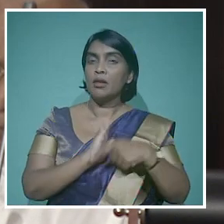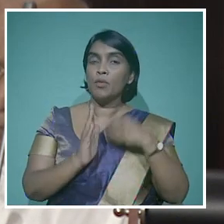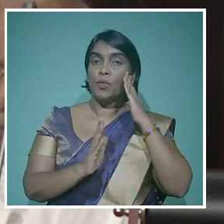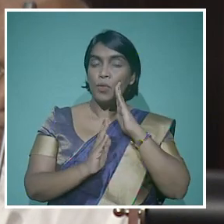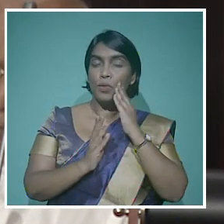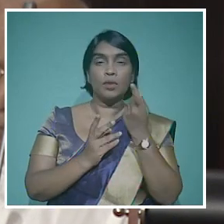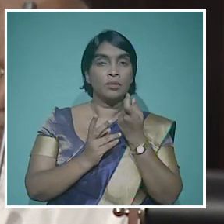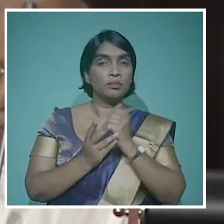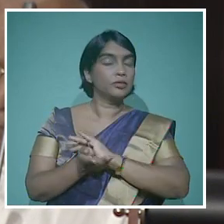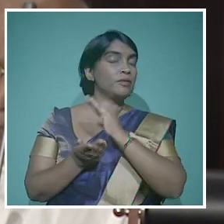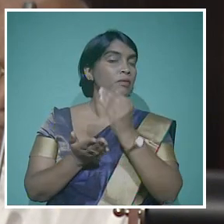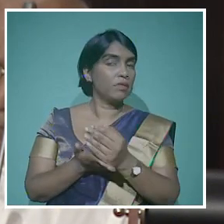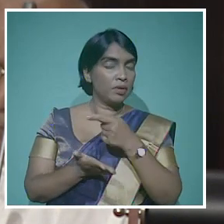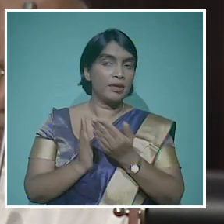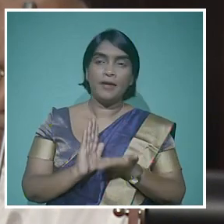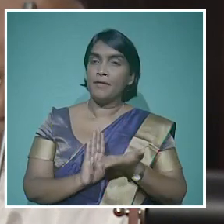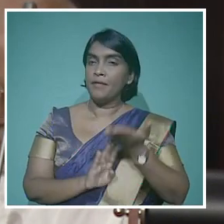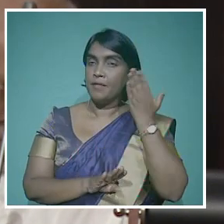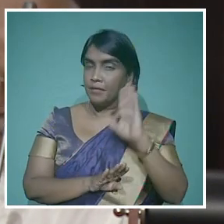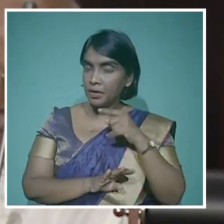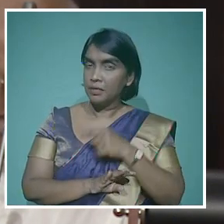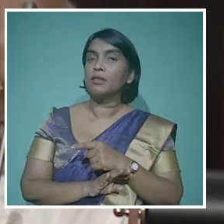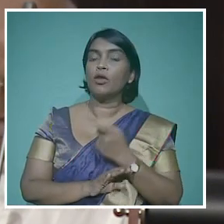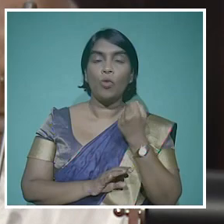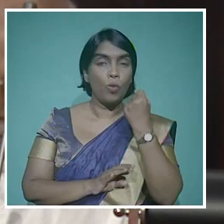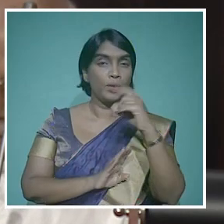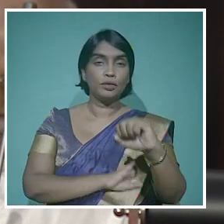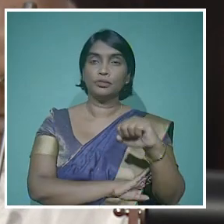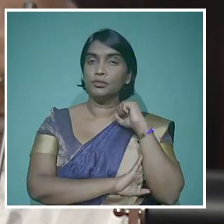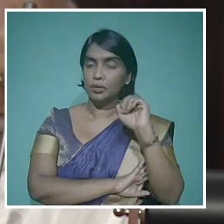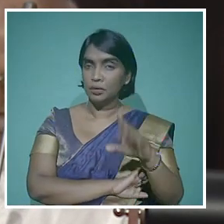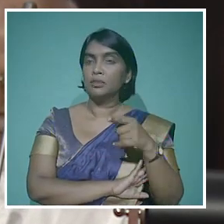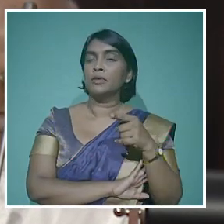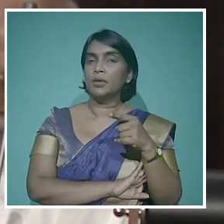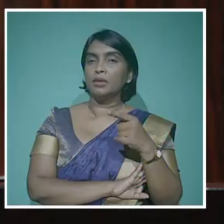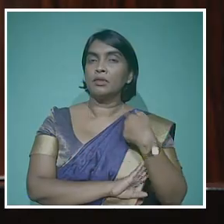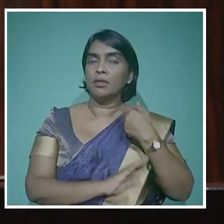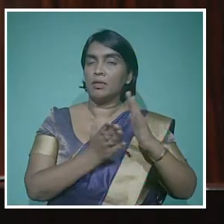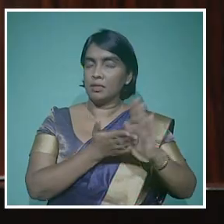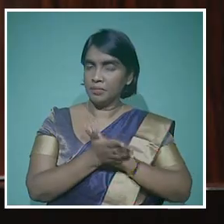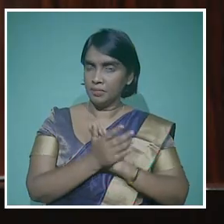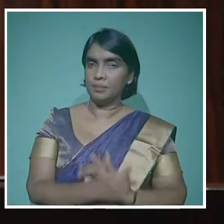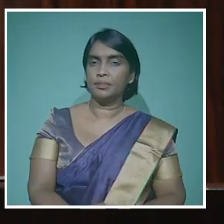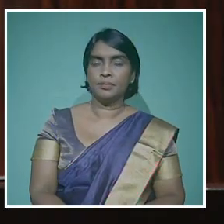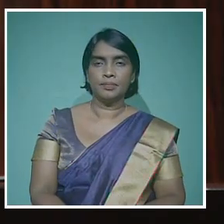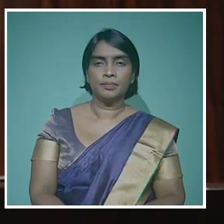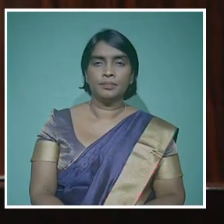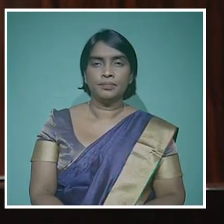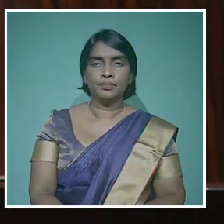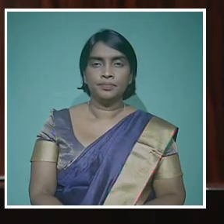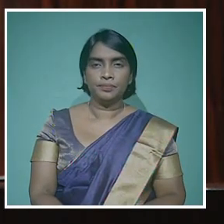විදේශ විනිමය සංචිතය වැඩි කර ගැනීමටත් රුපියල ශක්තිමත් කර ගැනීමටත් යොදා ගනු ඇත.